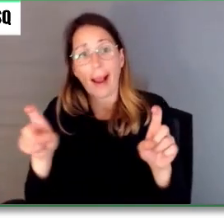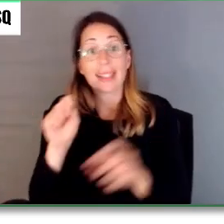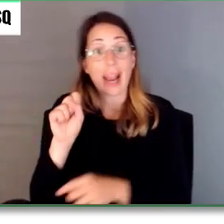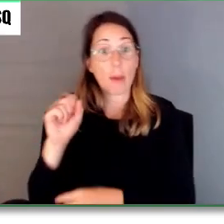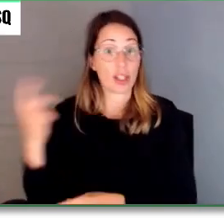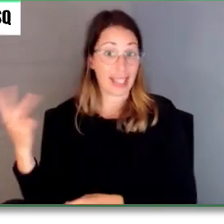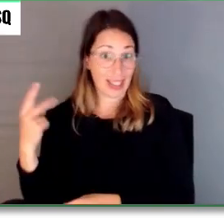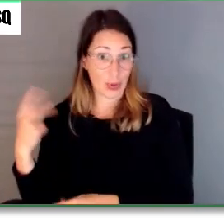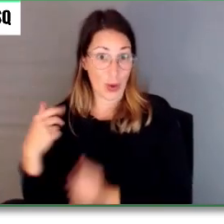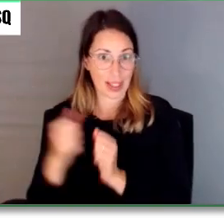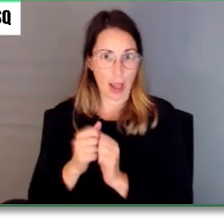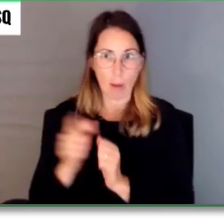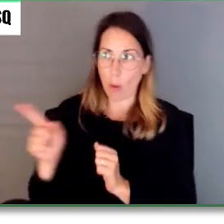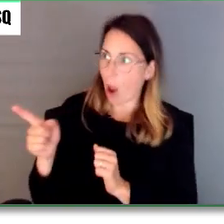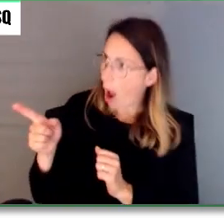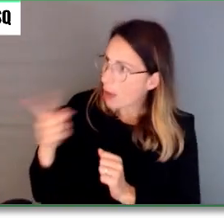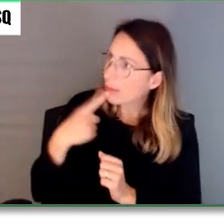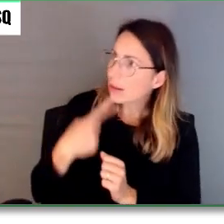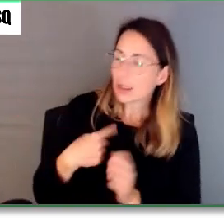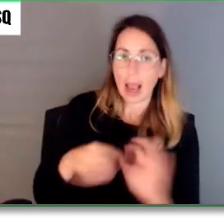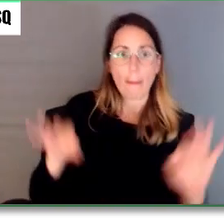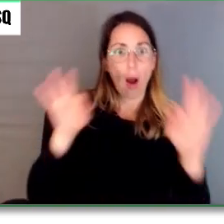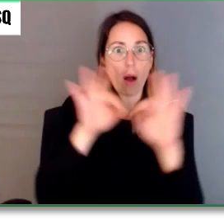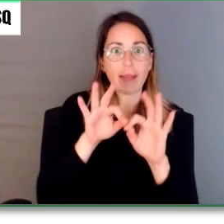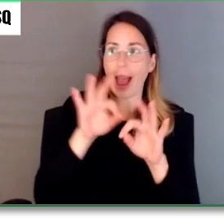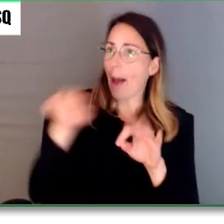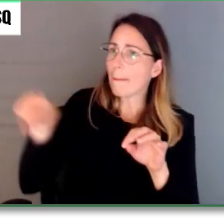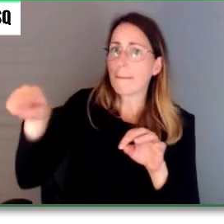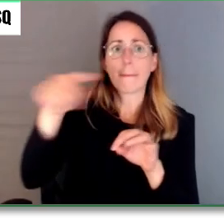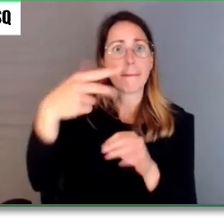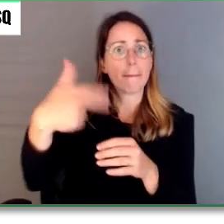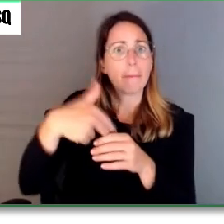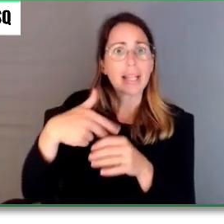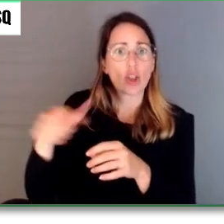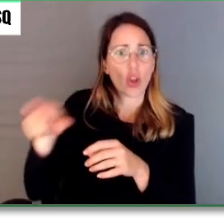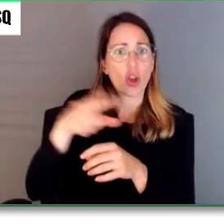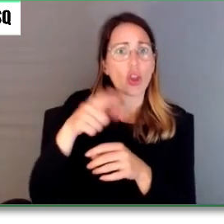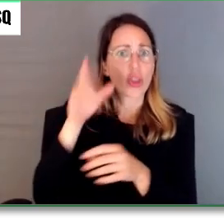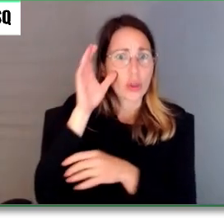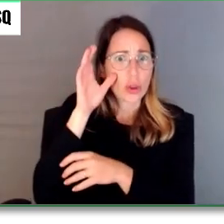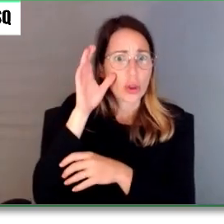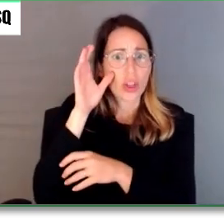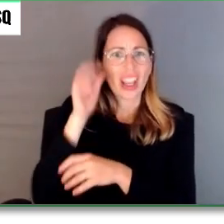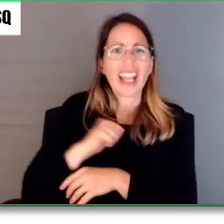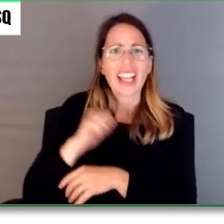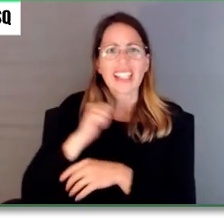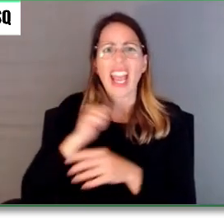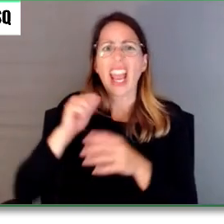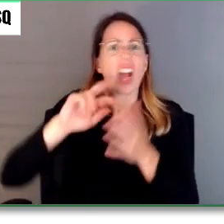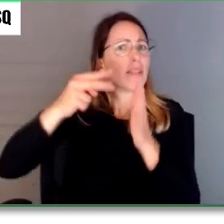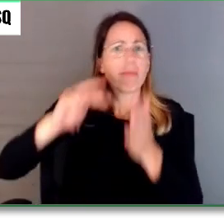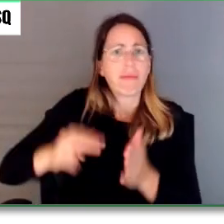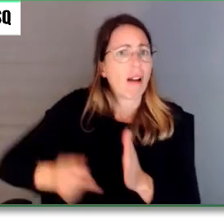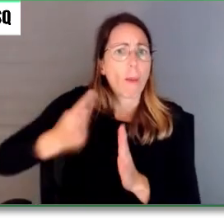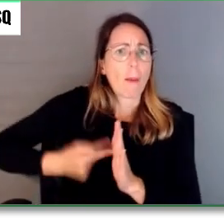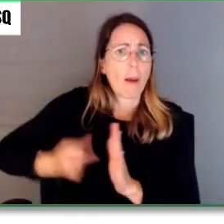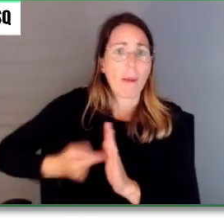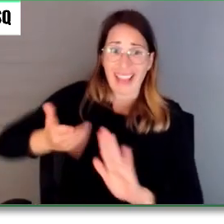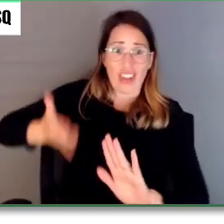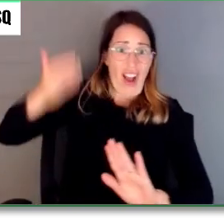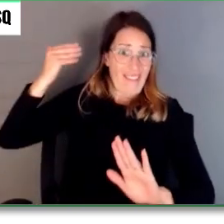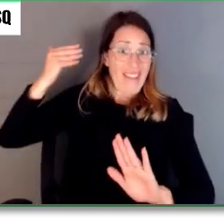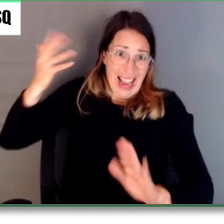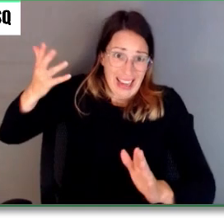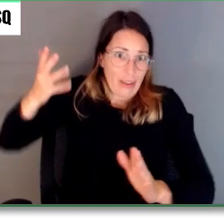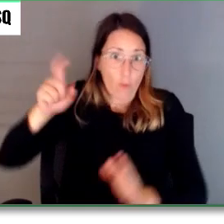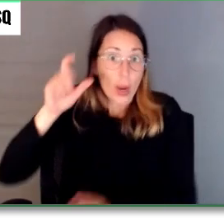important pour les parties prenantes à l'intérieur d'écouter et de ne pas essayer de redéfinir tout simplement ce qui avait précédé. Les